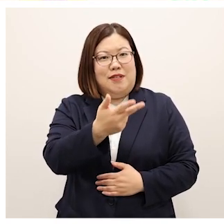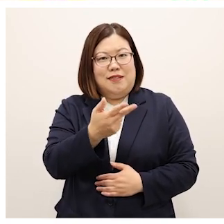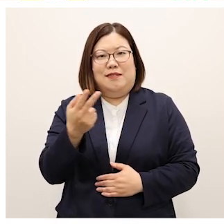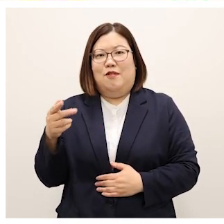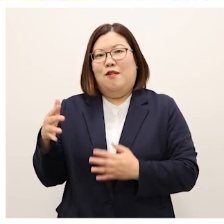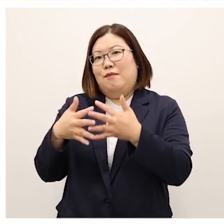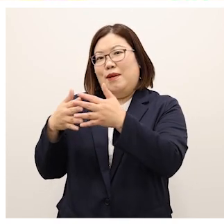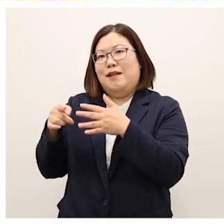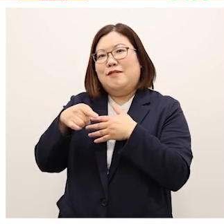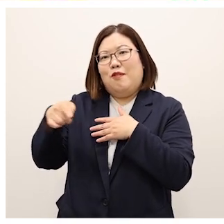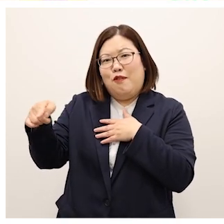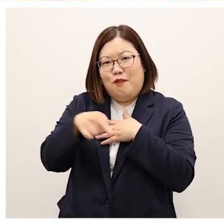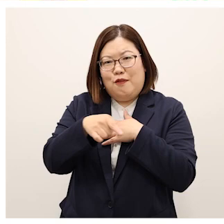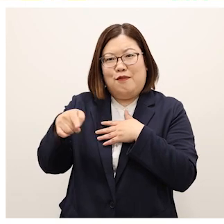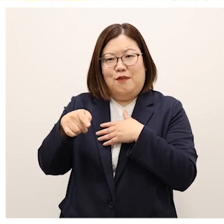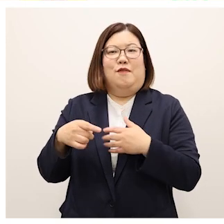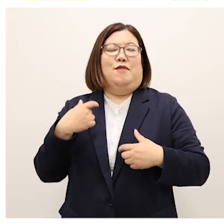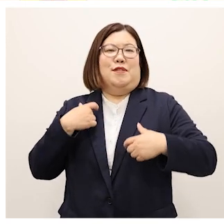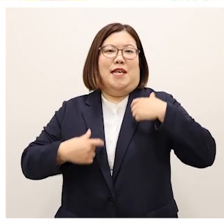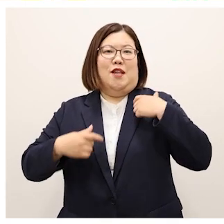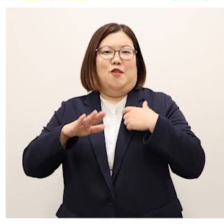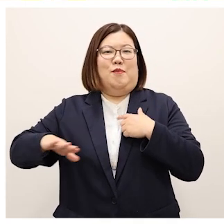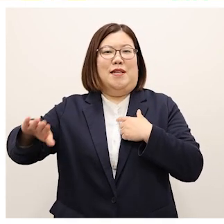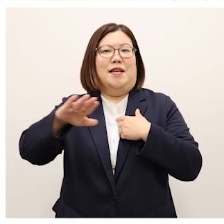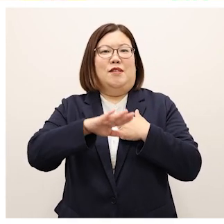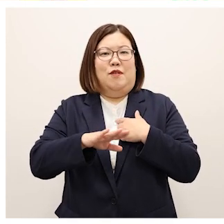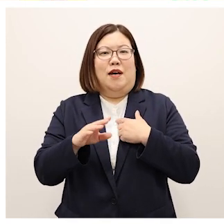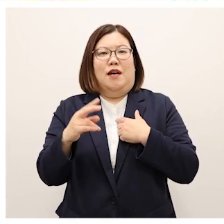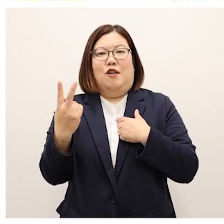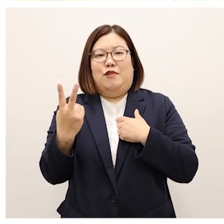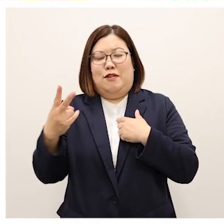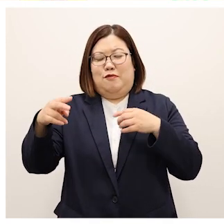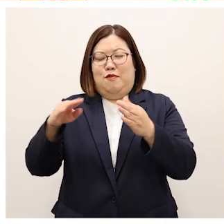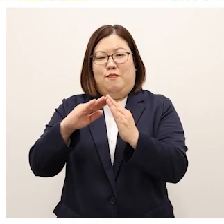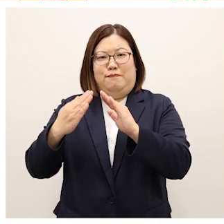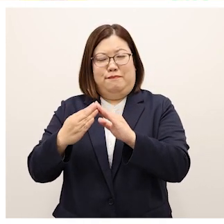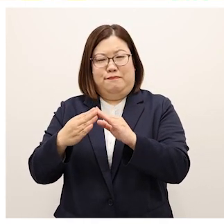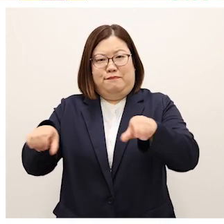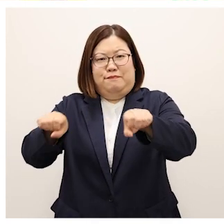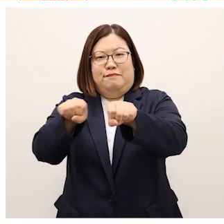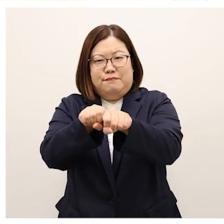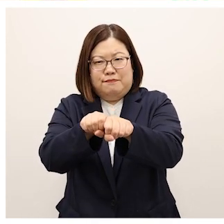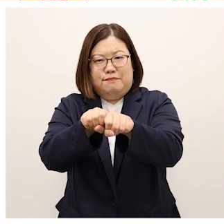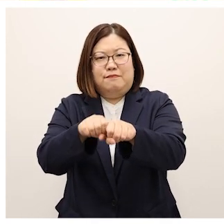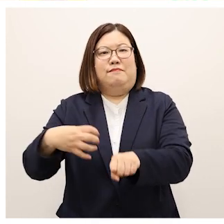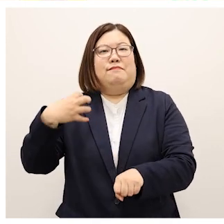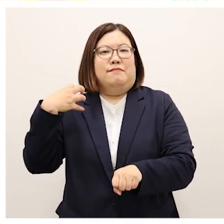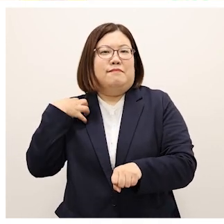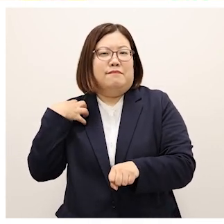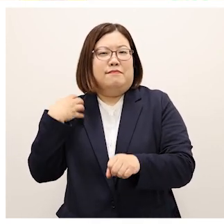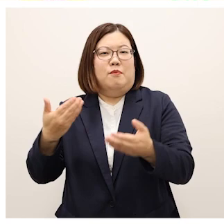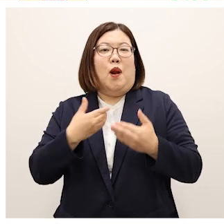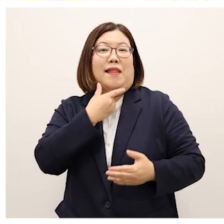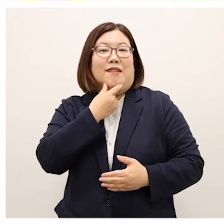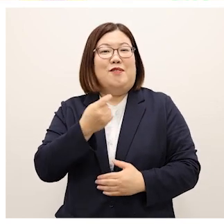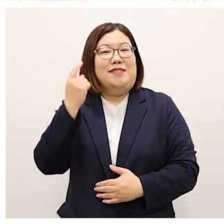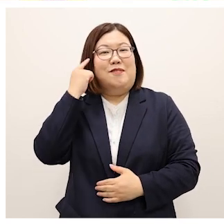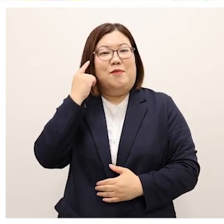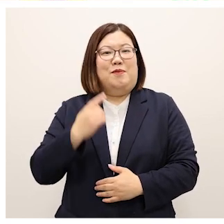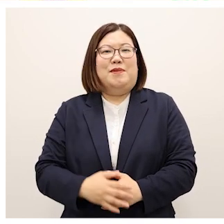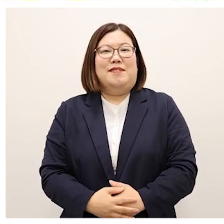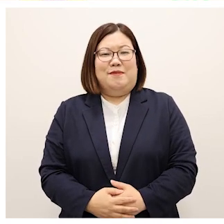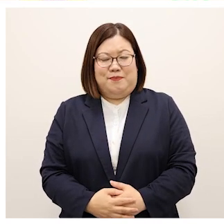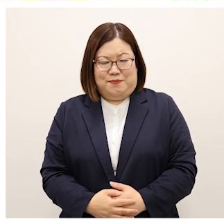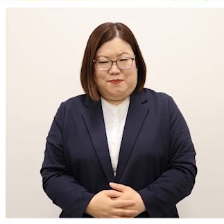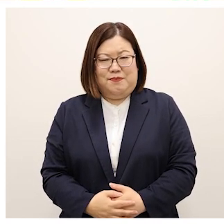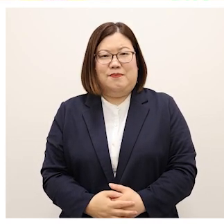思います。そして土浦とパロアルトの両方の生徒の皆さんには、今後の姉妹都市